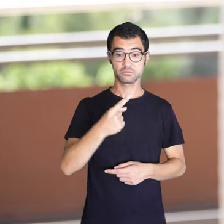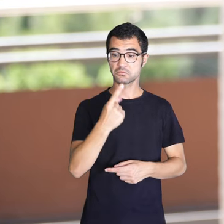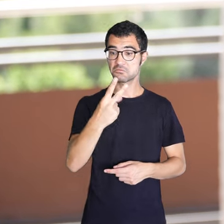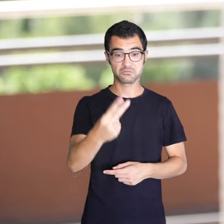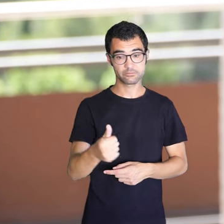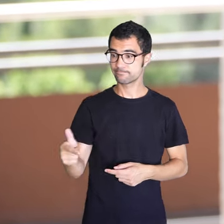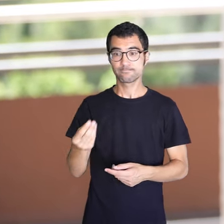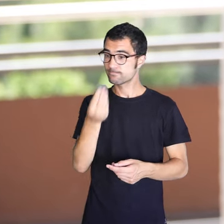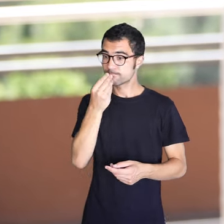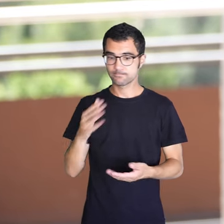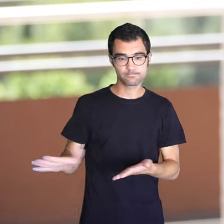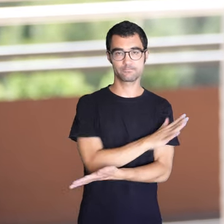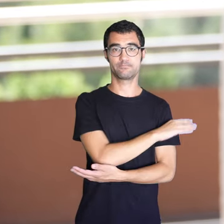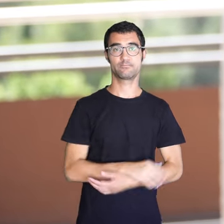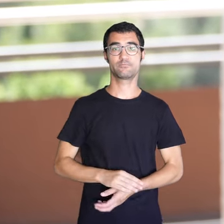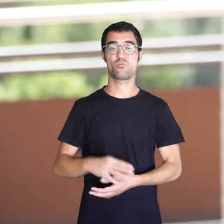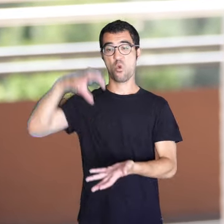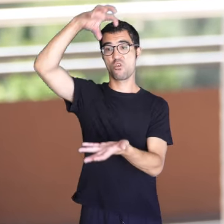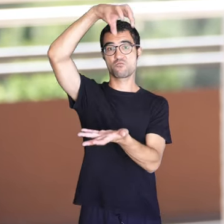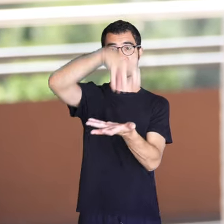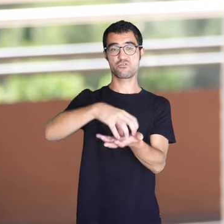I senyors, a la finca n'hi havia un